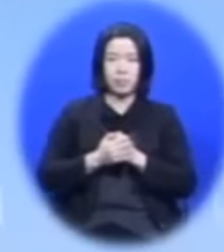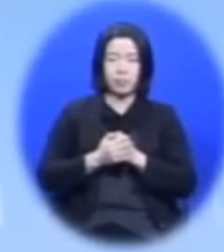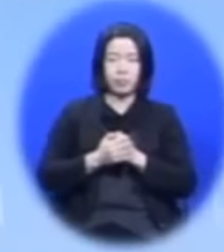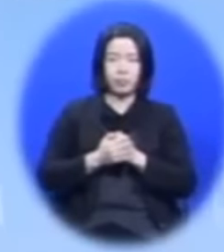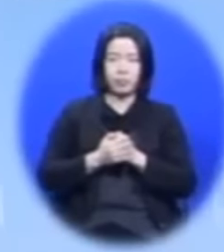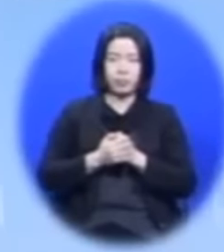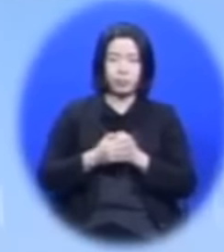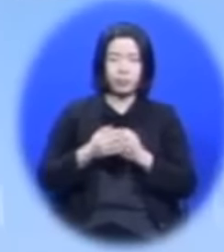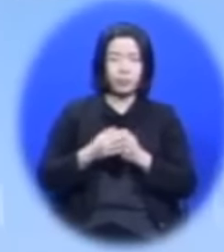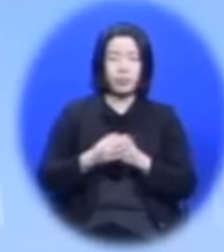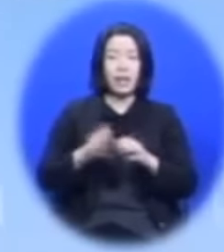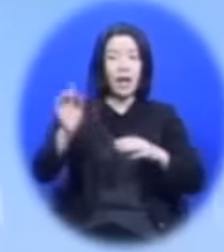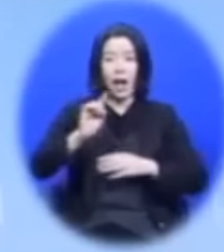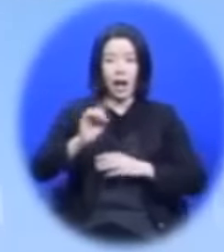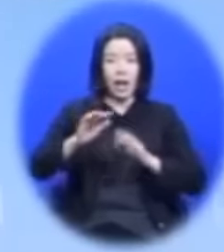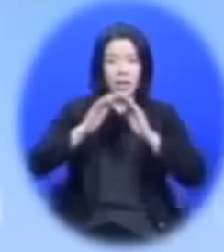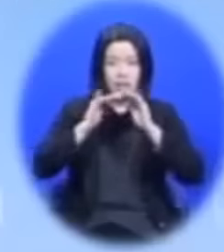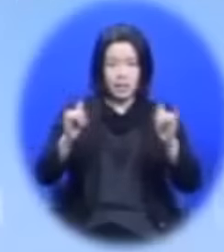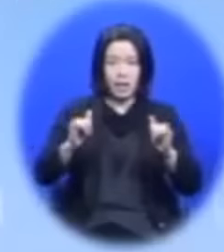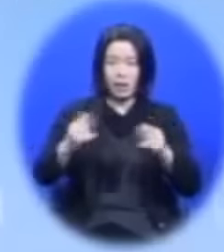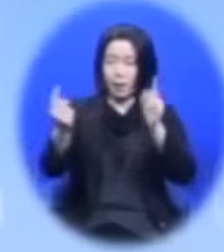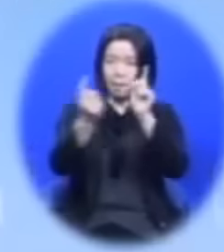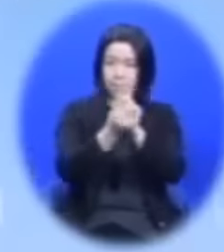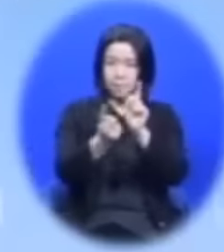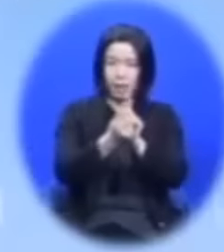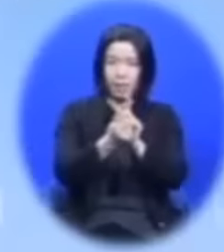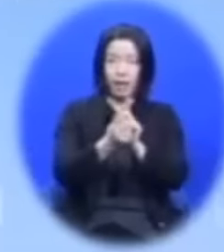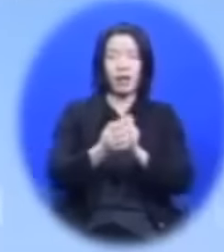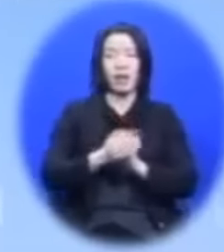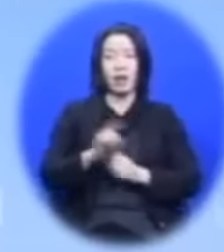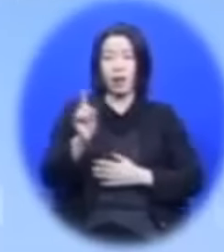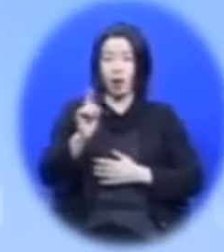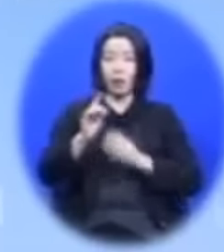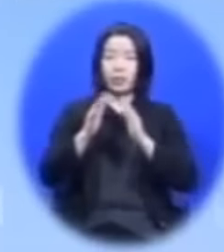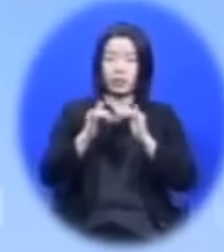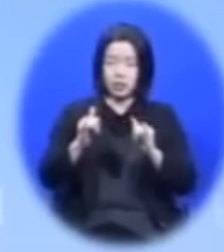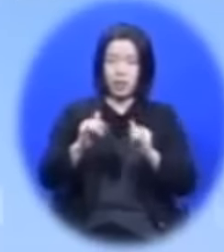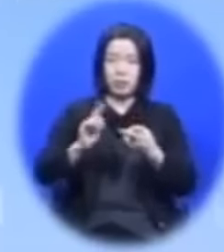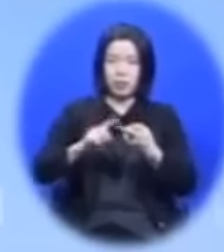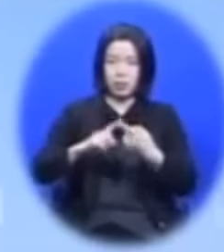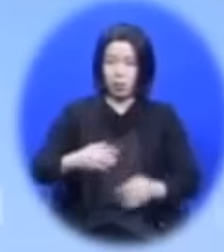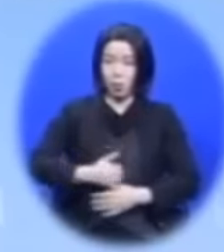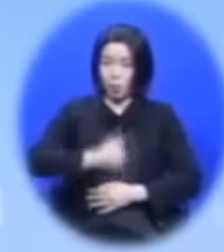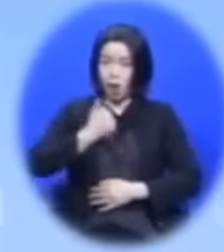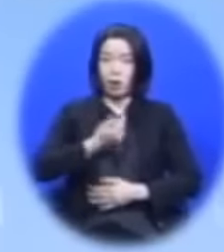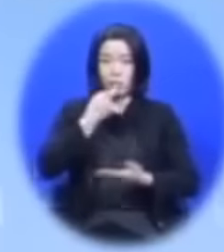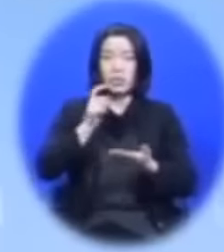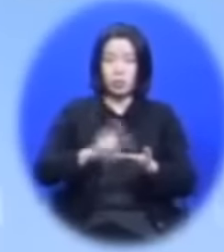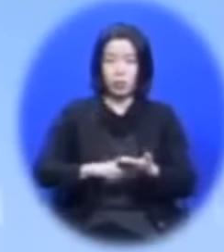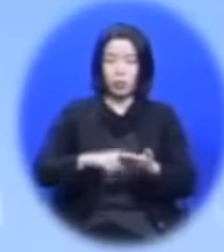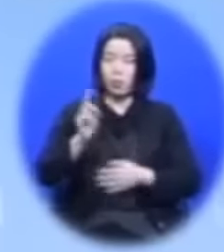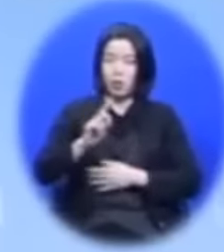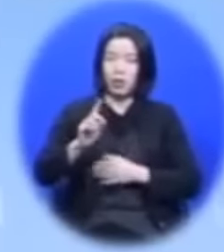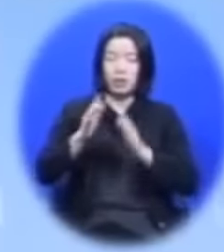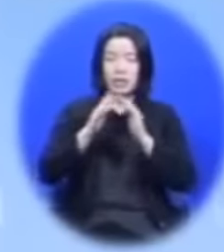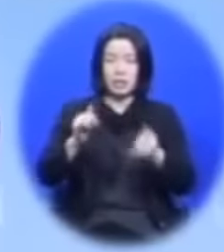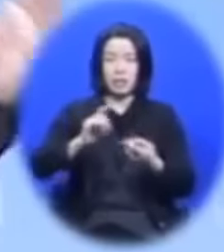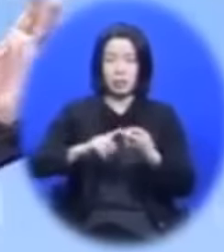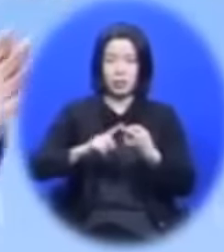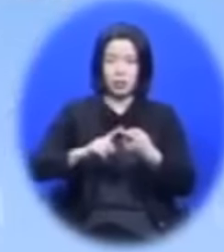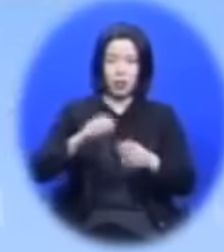아니, 사람을 이렇게 만나서 어떤 사람에 대해서 분노하기도 쉽고 어떤 사람에